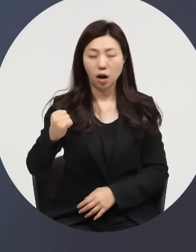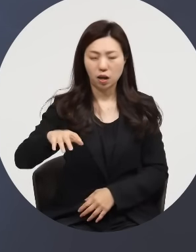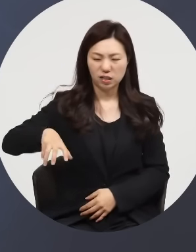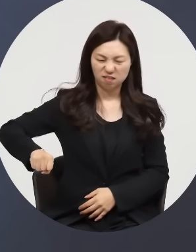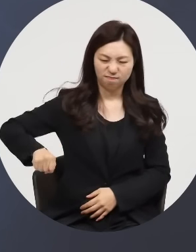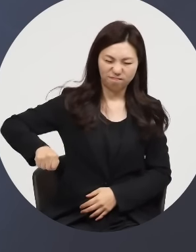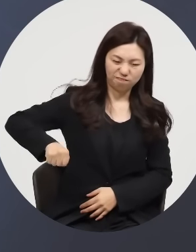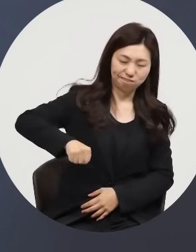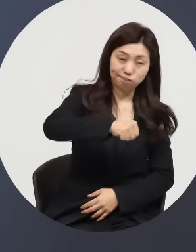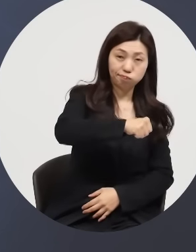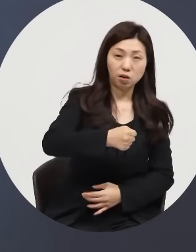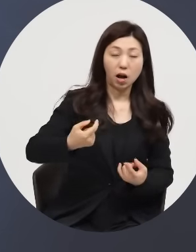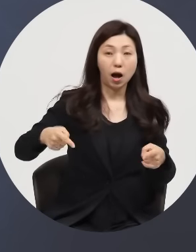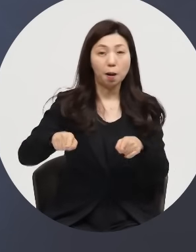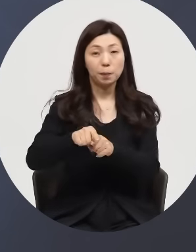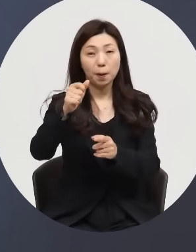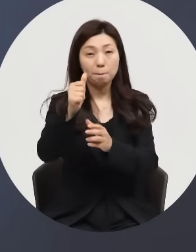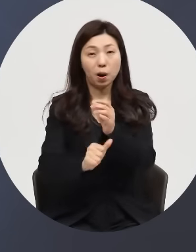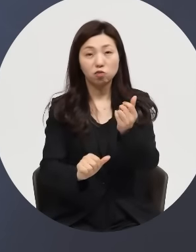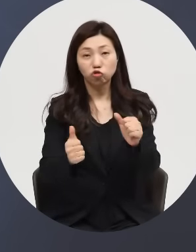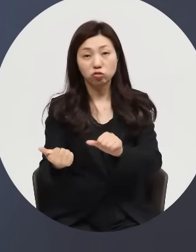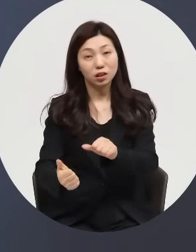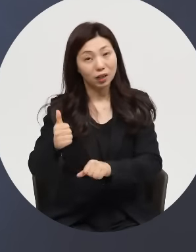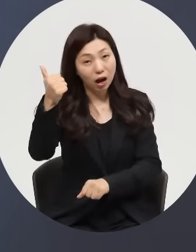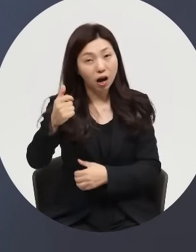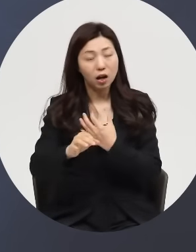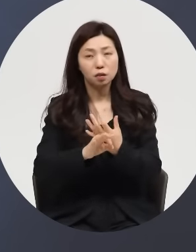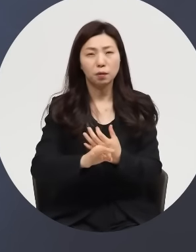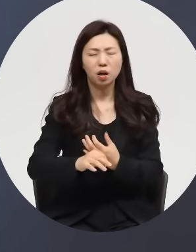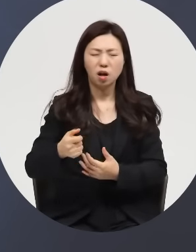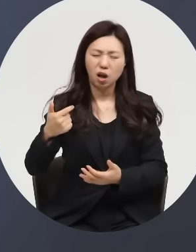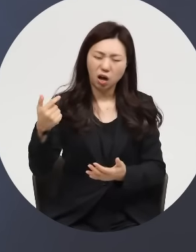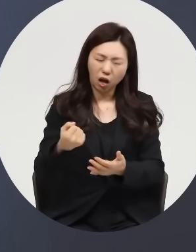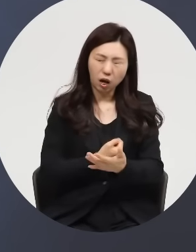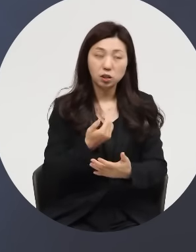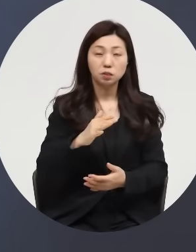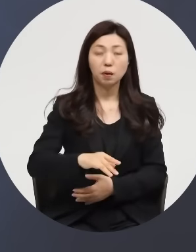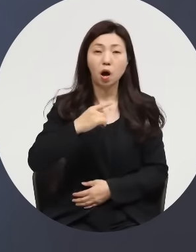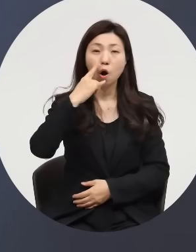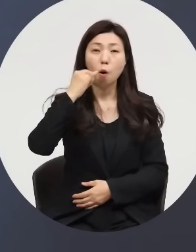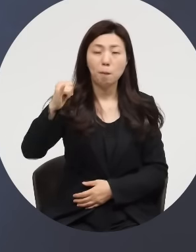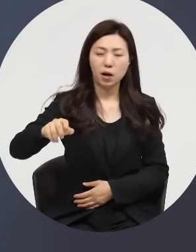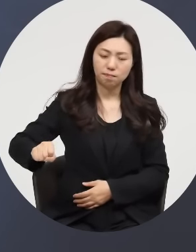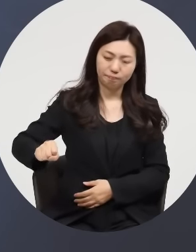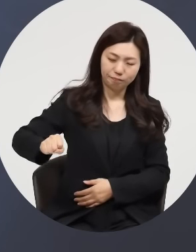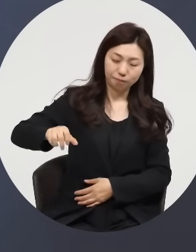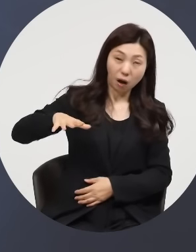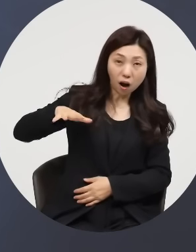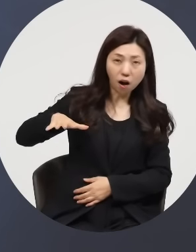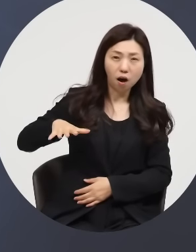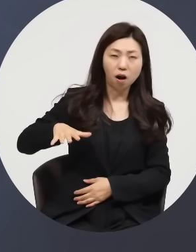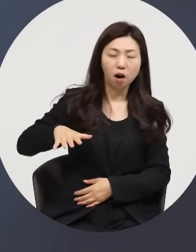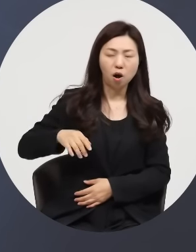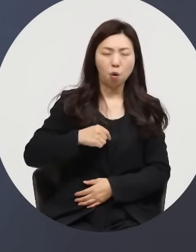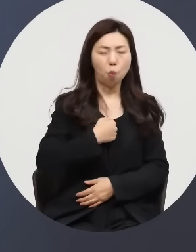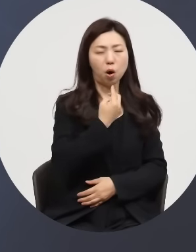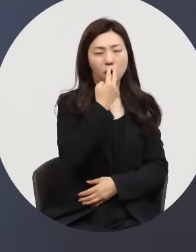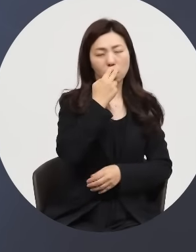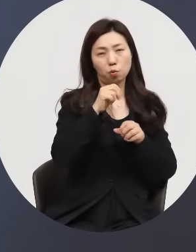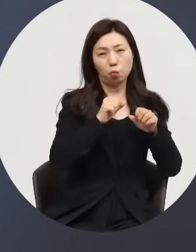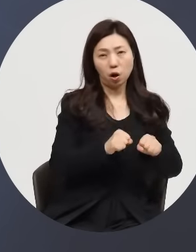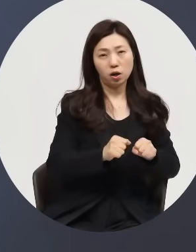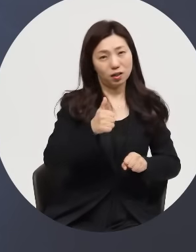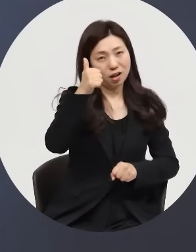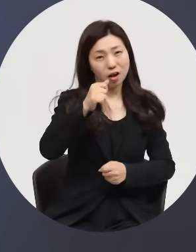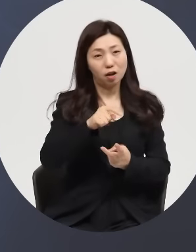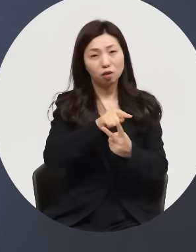어머니를 손을 잡고 같이 빠져 죽는 게 나아? 안타깝지만 어머니 손을 놓고 나라도 일단 사는 게